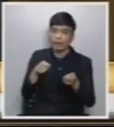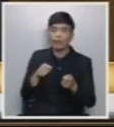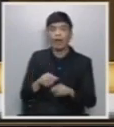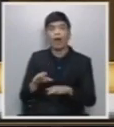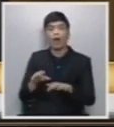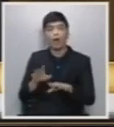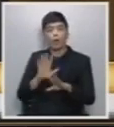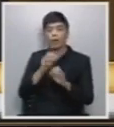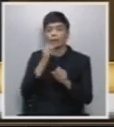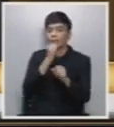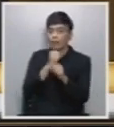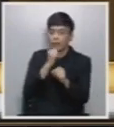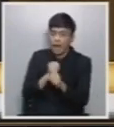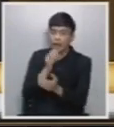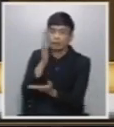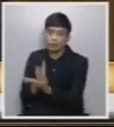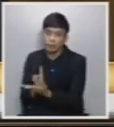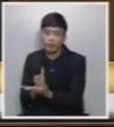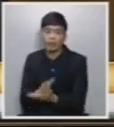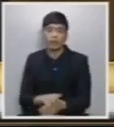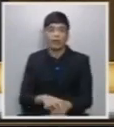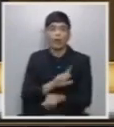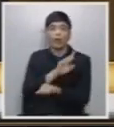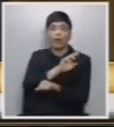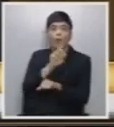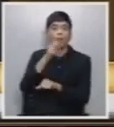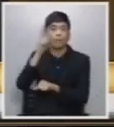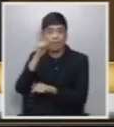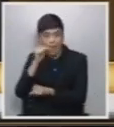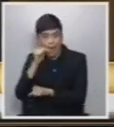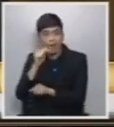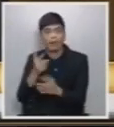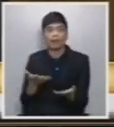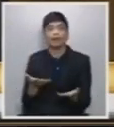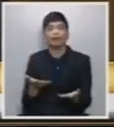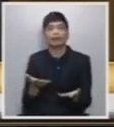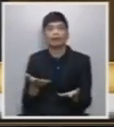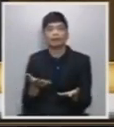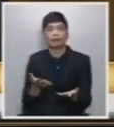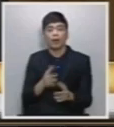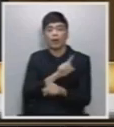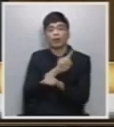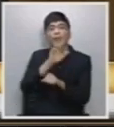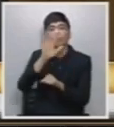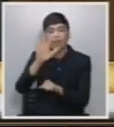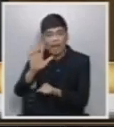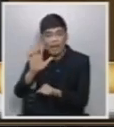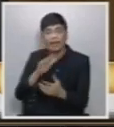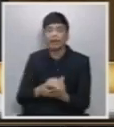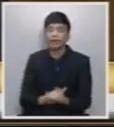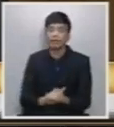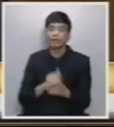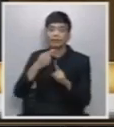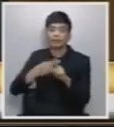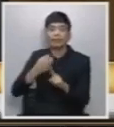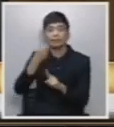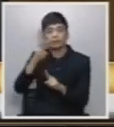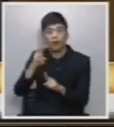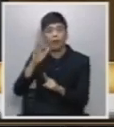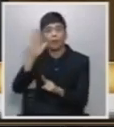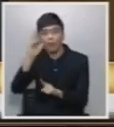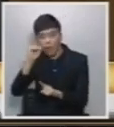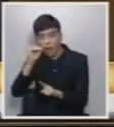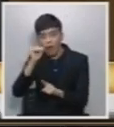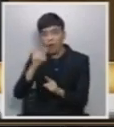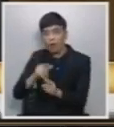านวันที่12สิงหาคมของทุกปีวันที่5ธันวาคมของทุกปีแล้วก็วันลอยกระท